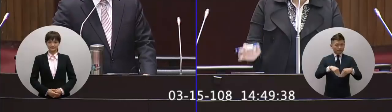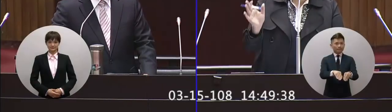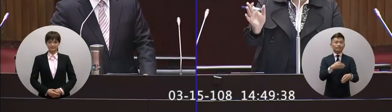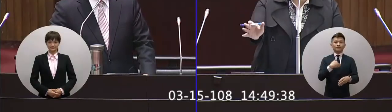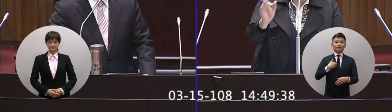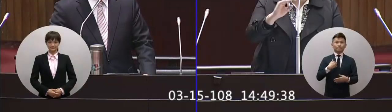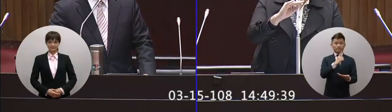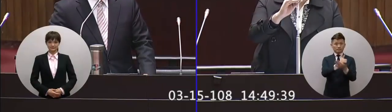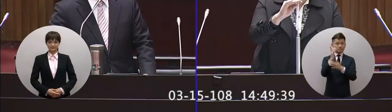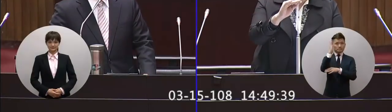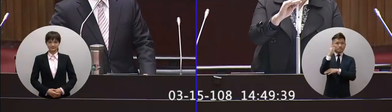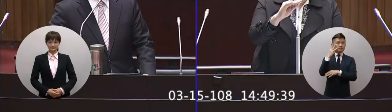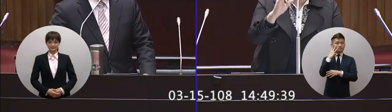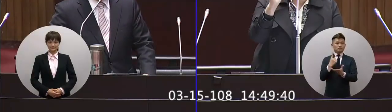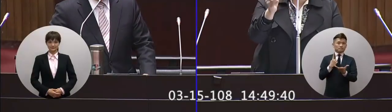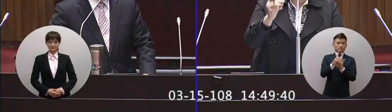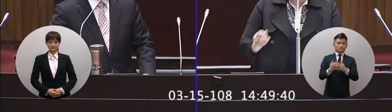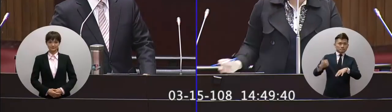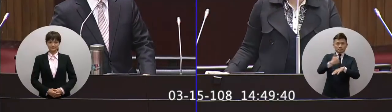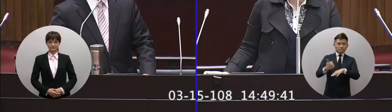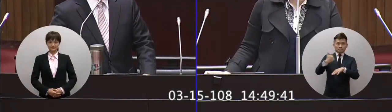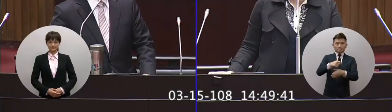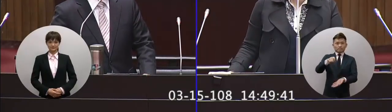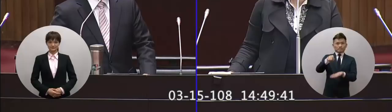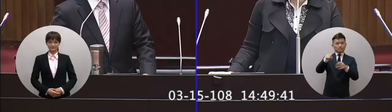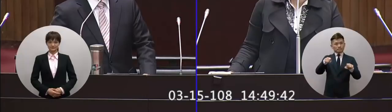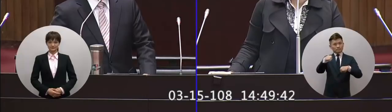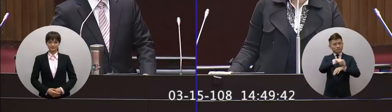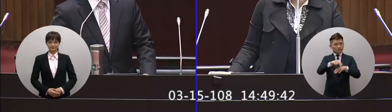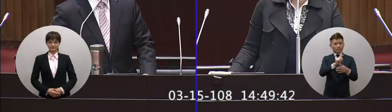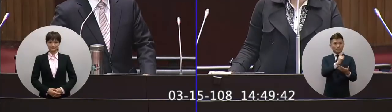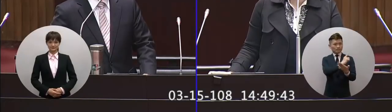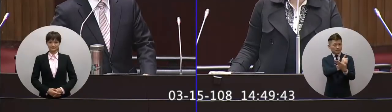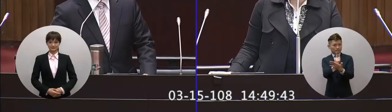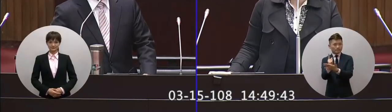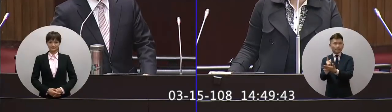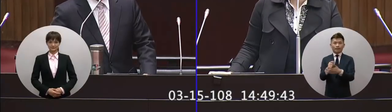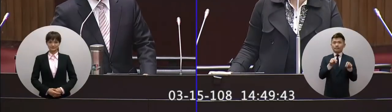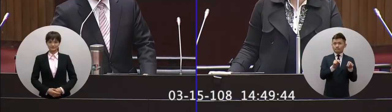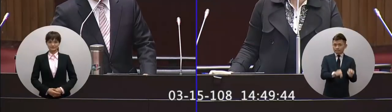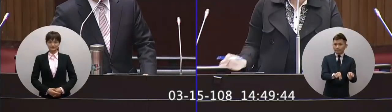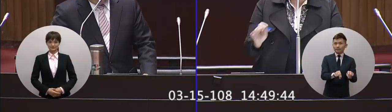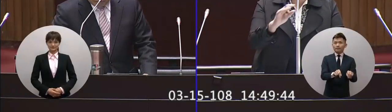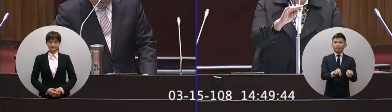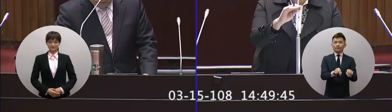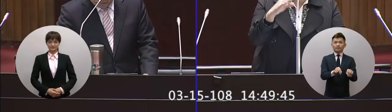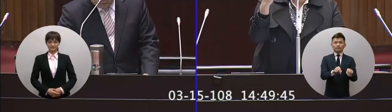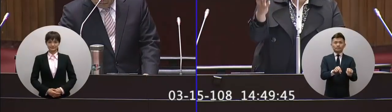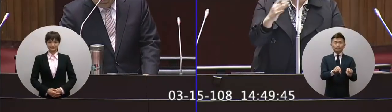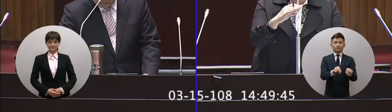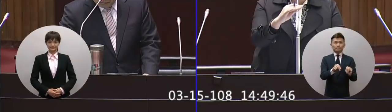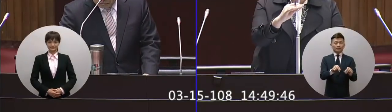从政者在过去所说过的话，每一项的决策，那每一次签署的这样的一